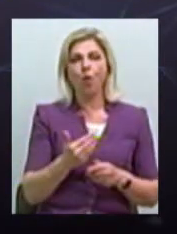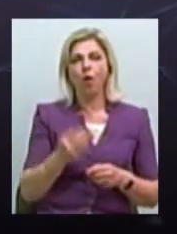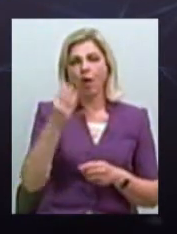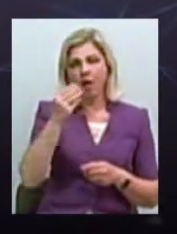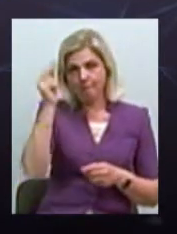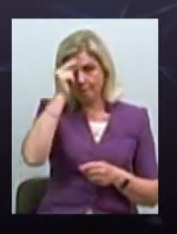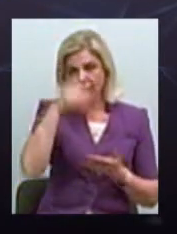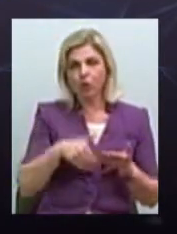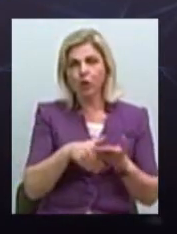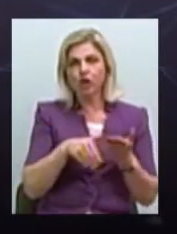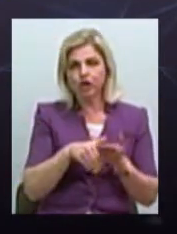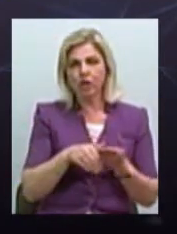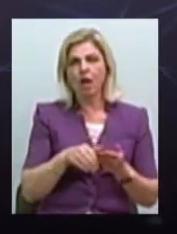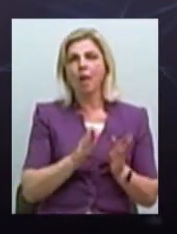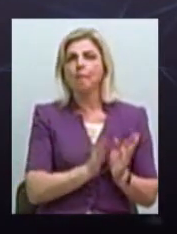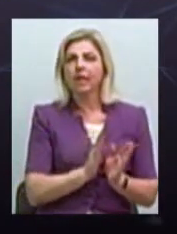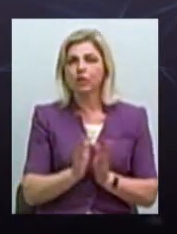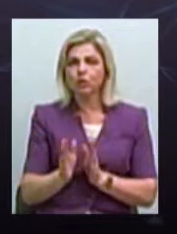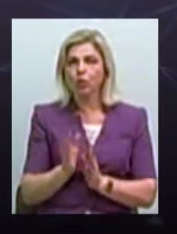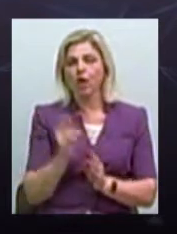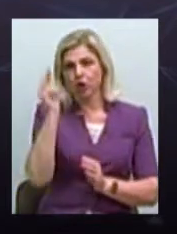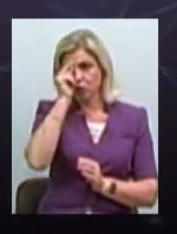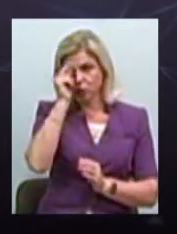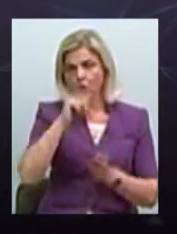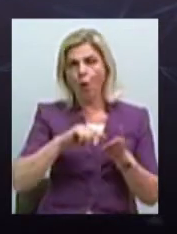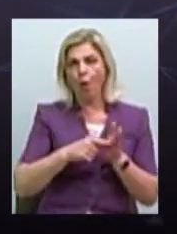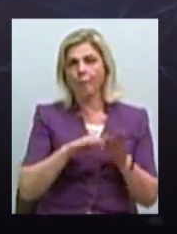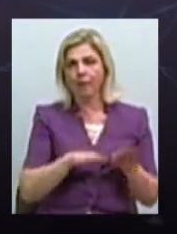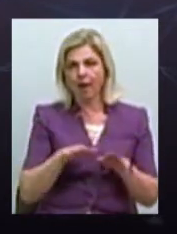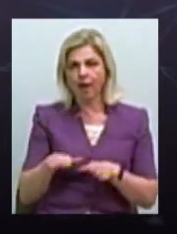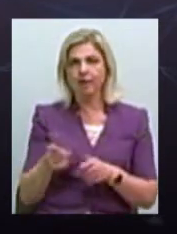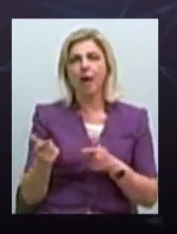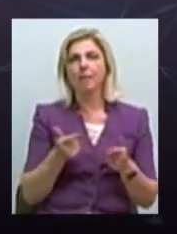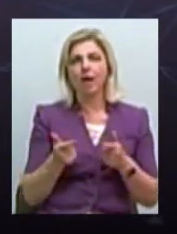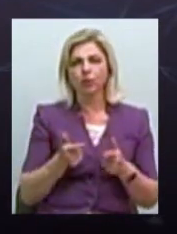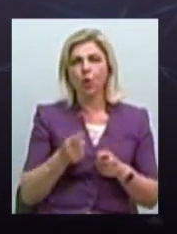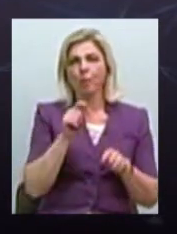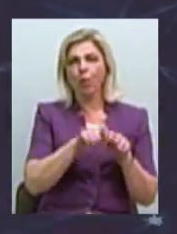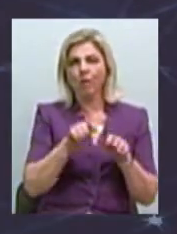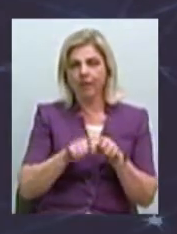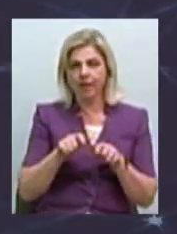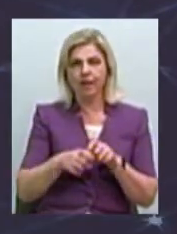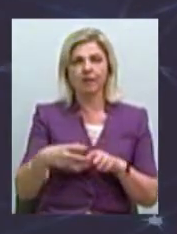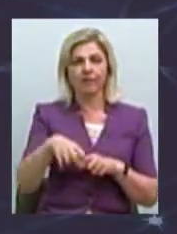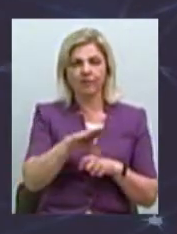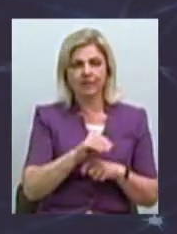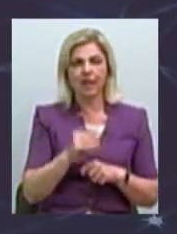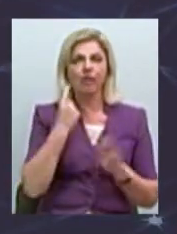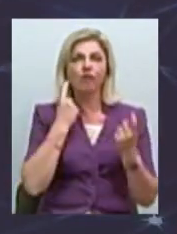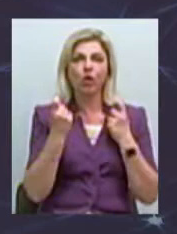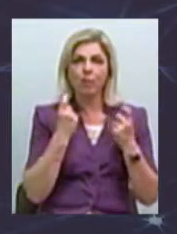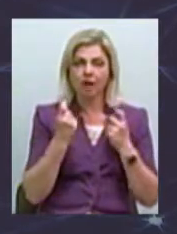методически выстроил, изучил объекты, подготовил, проверил все